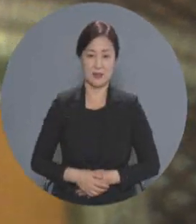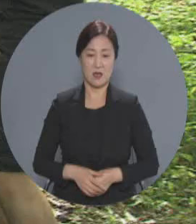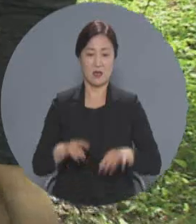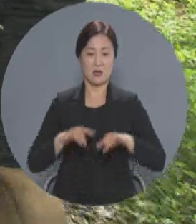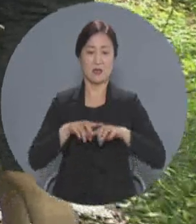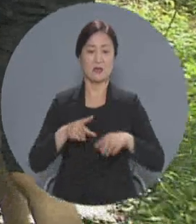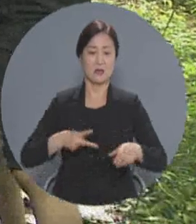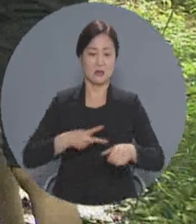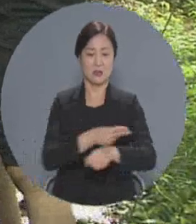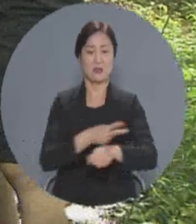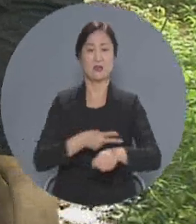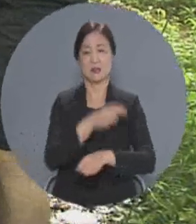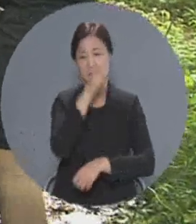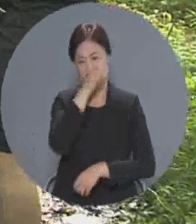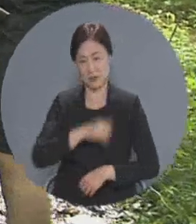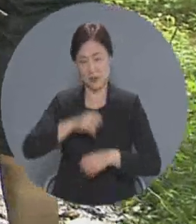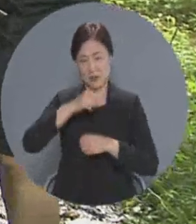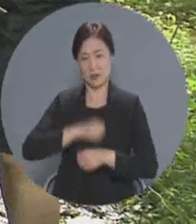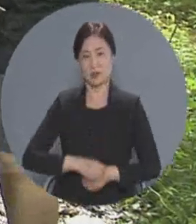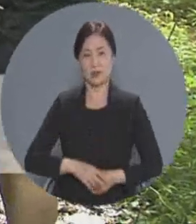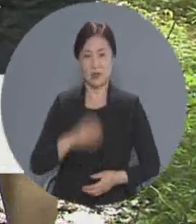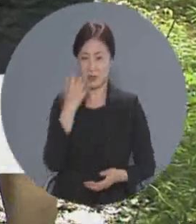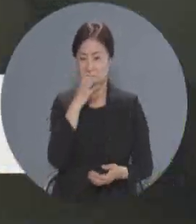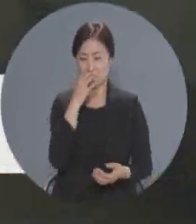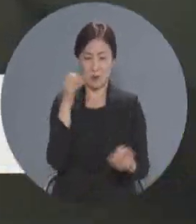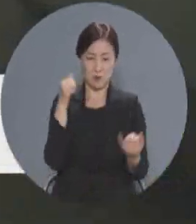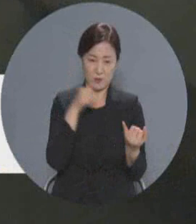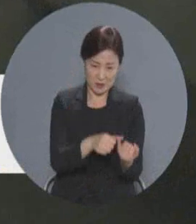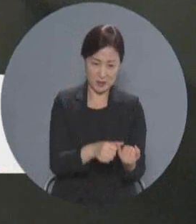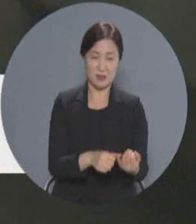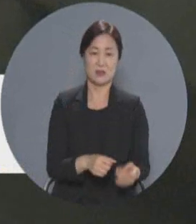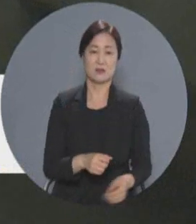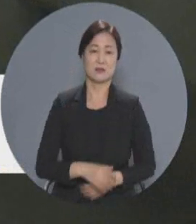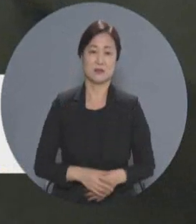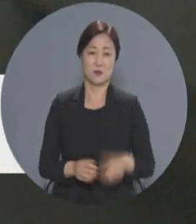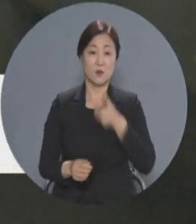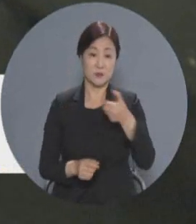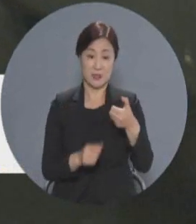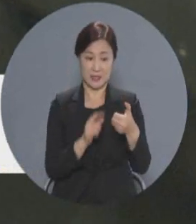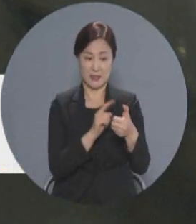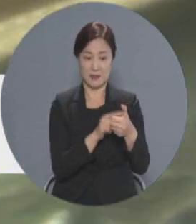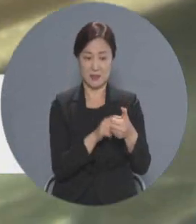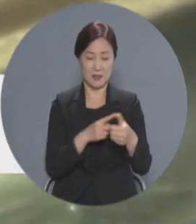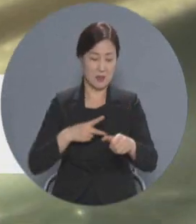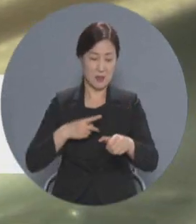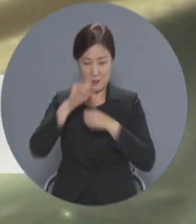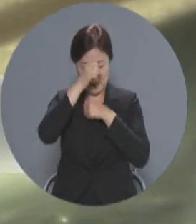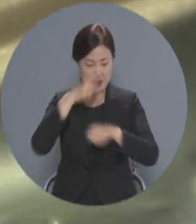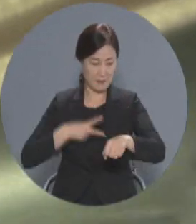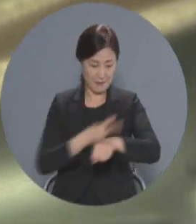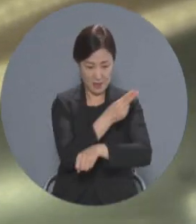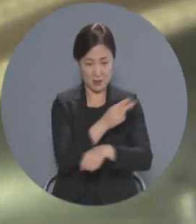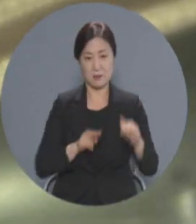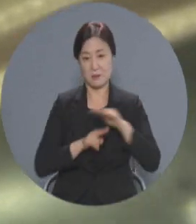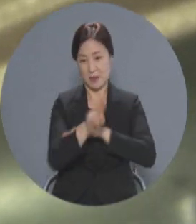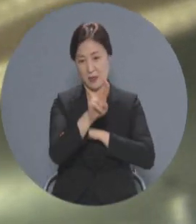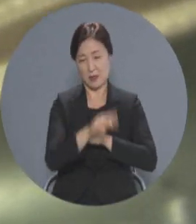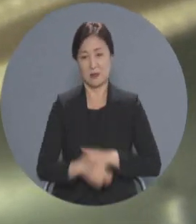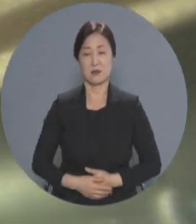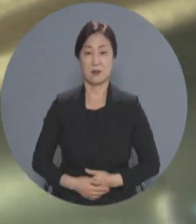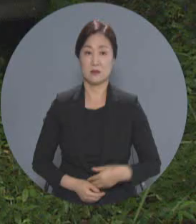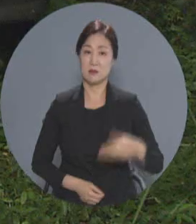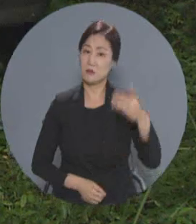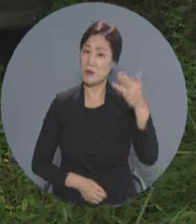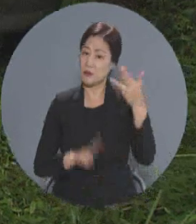있습니다. 성범죄 전과자 50살 A씨가 전자발찌를 끊고 사라진 것은 지난 21일 오후 2시